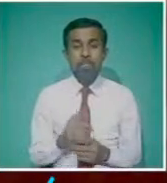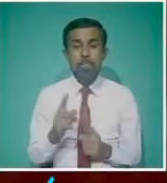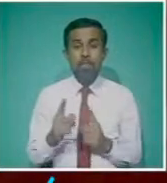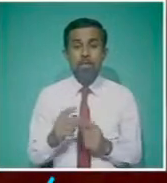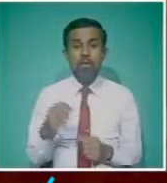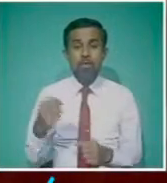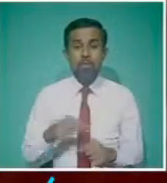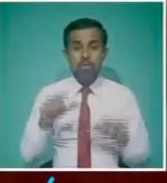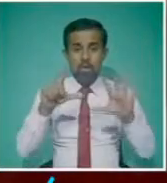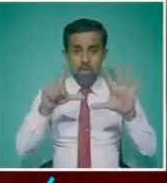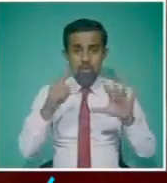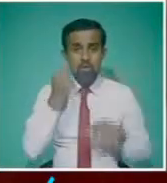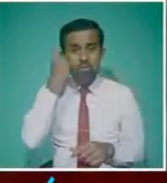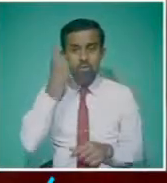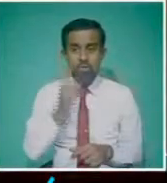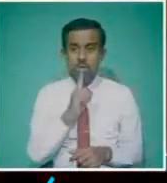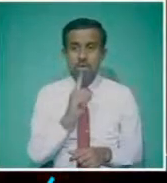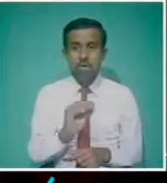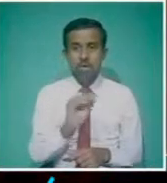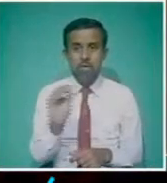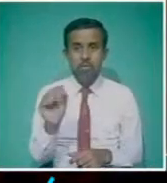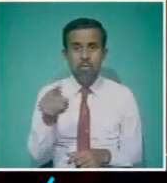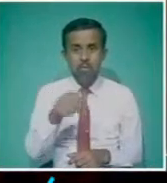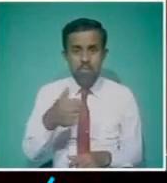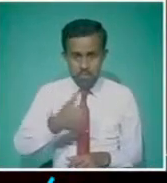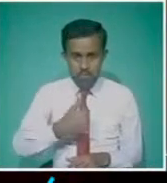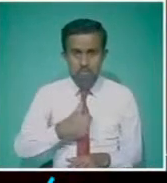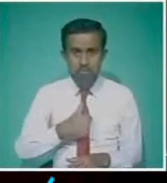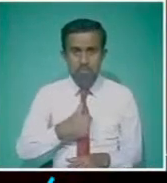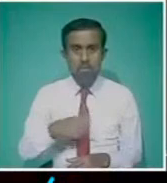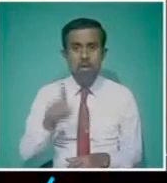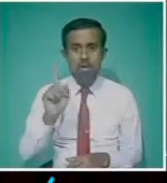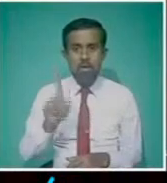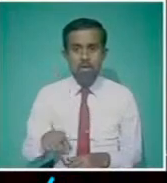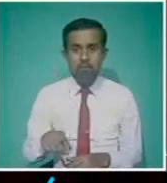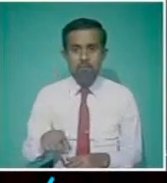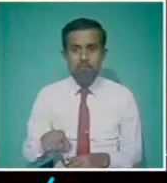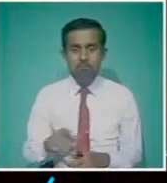කතානායකතුමනි අංක 7 යෝජනාව මම ඉදිරිපත් කරමි. සභාව එකඟද? ආයි.